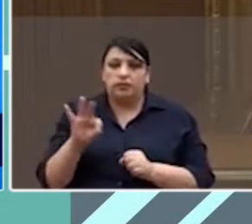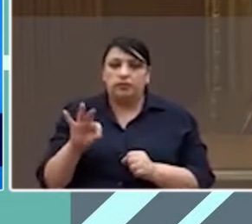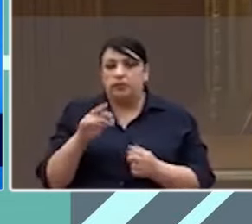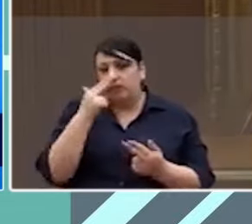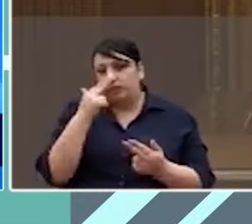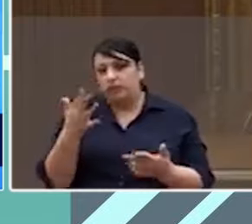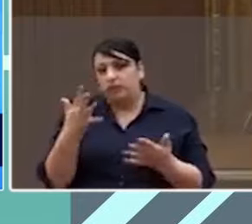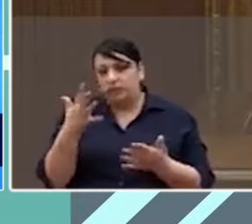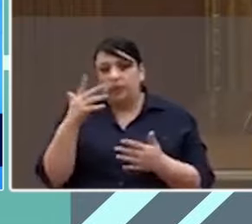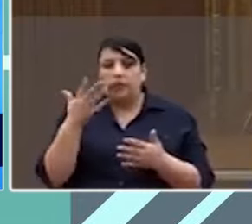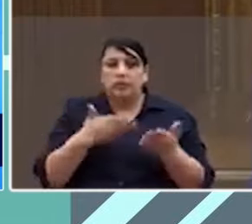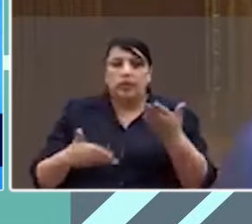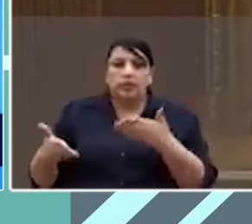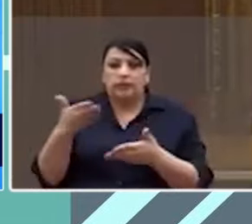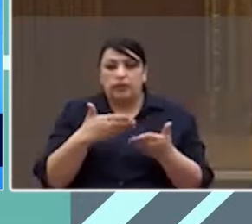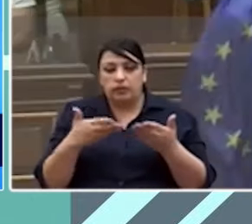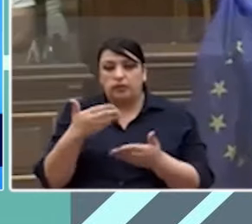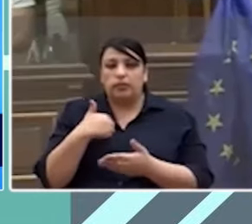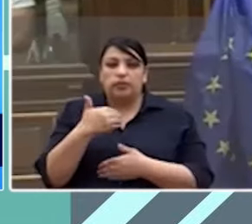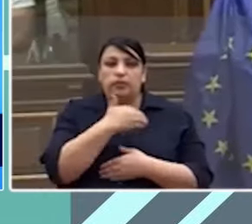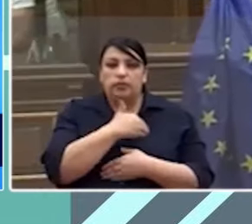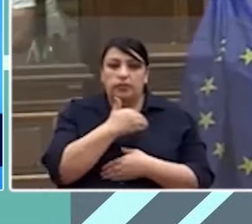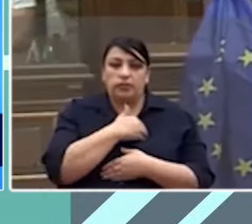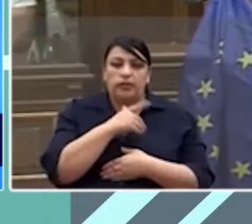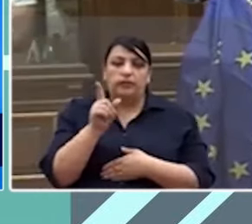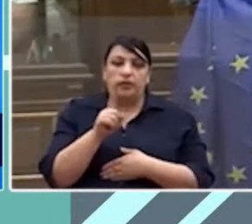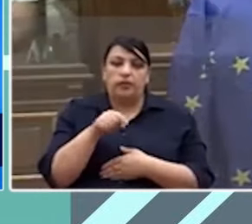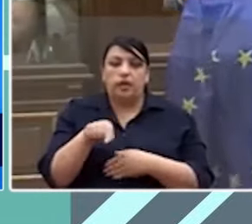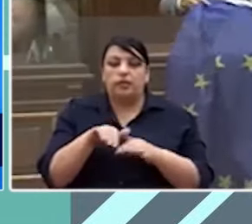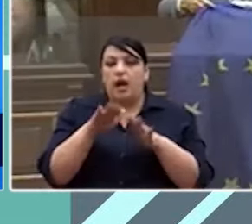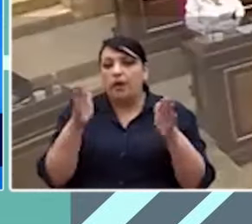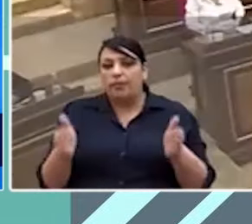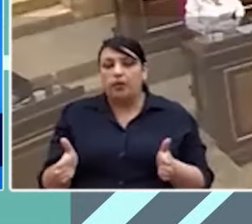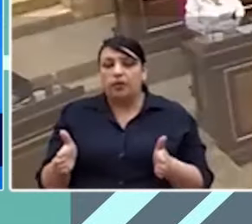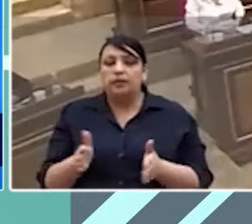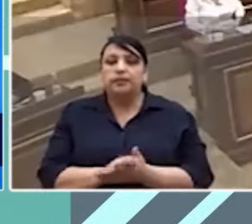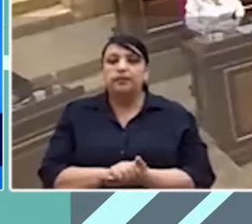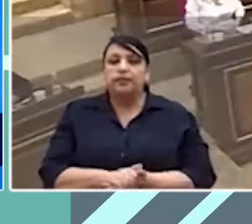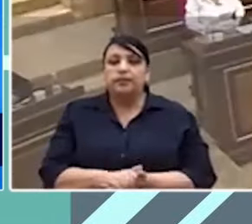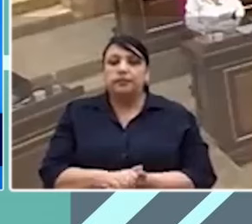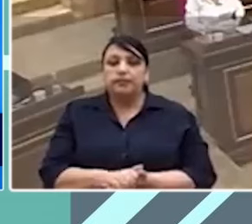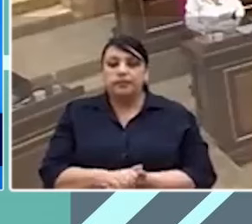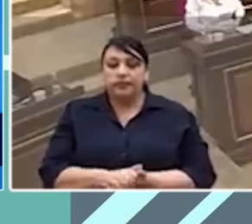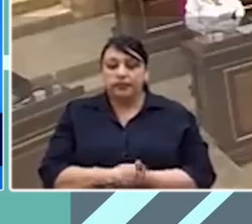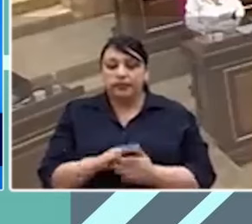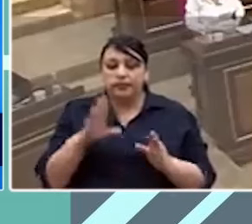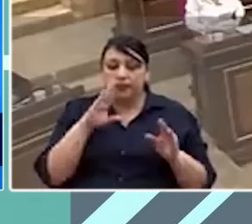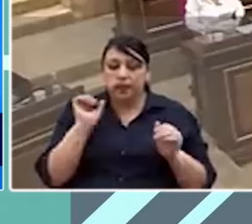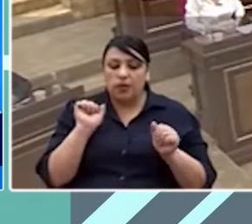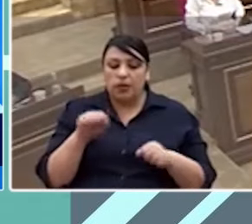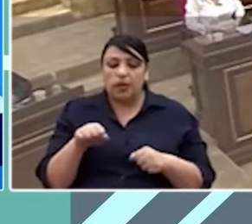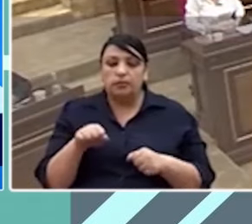են։ Ես կարծում եմ, որ հարթակի ներկայացրած առաջարկին ընդառաջ քայլ է սա